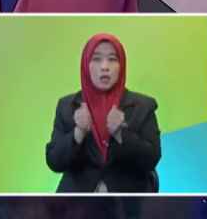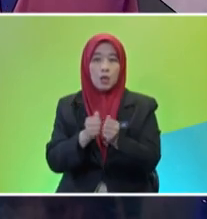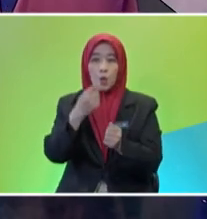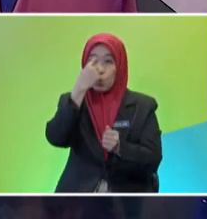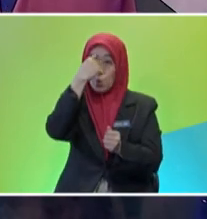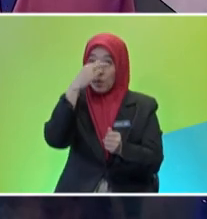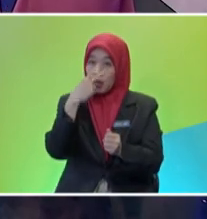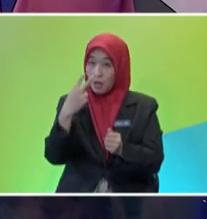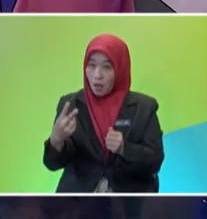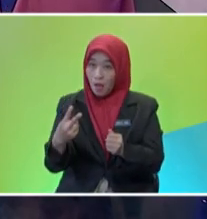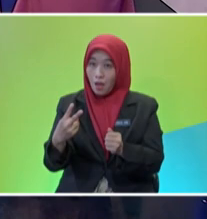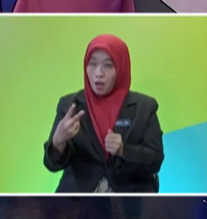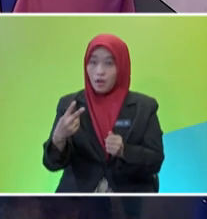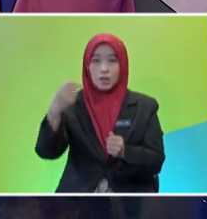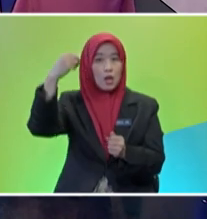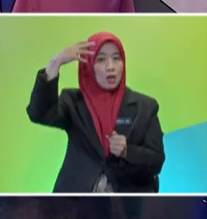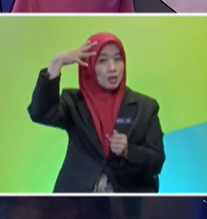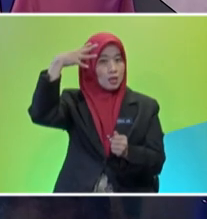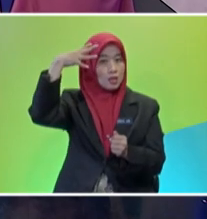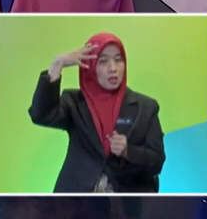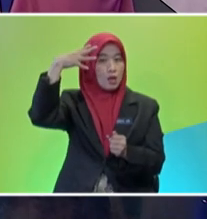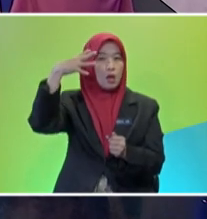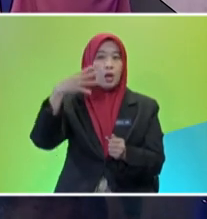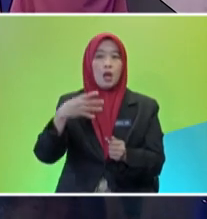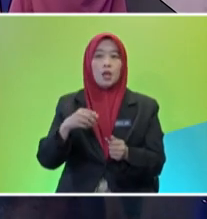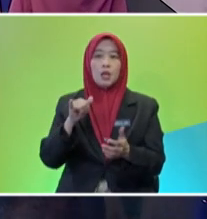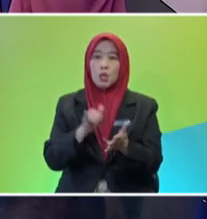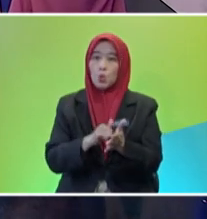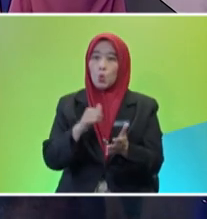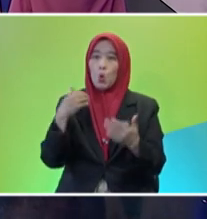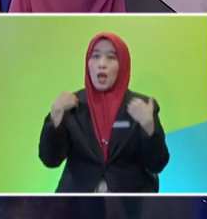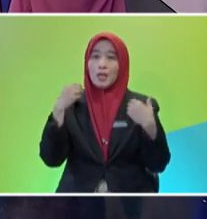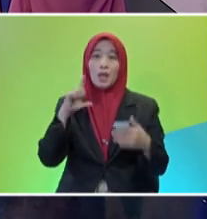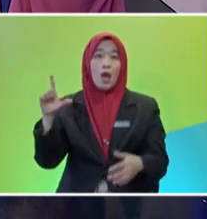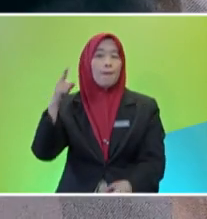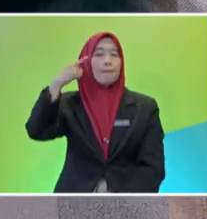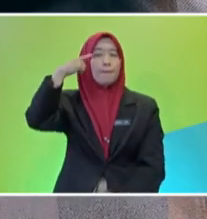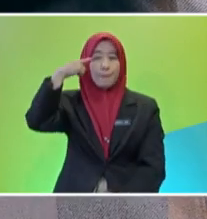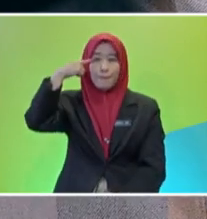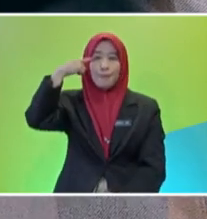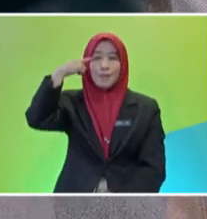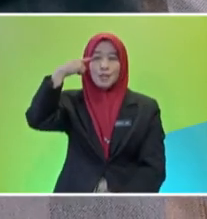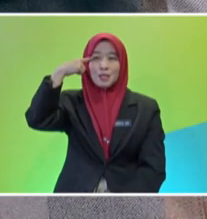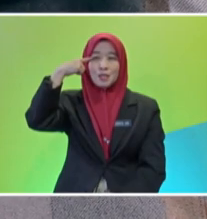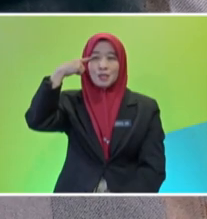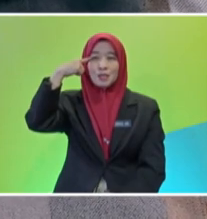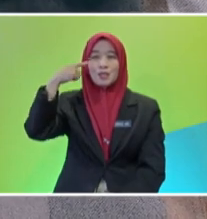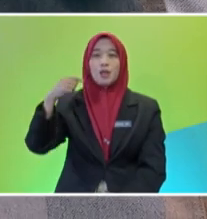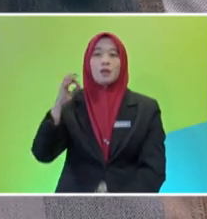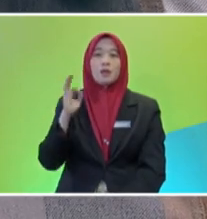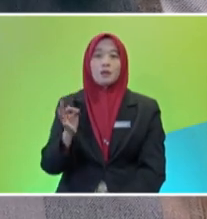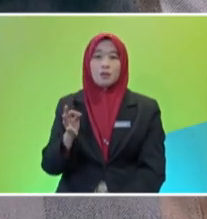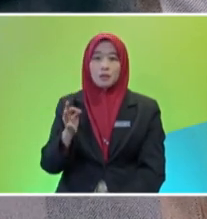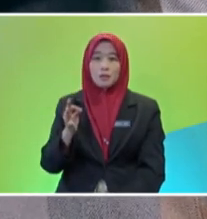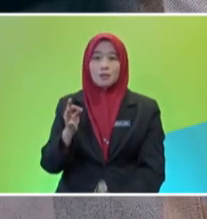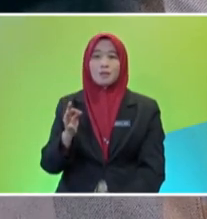melihat peka cahaya, tak lain tak bukan itu adalah mata. Okey. Betul